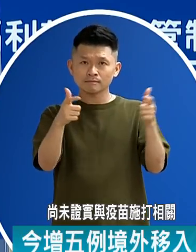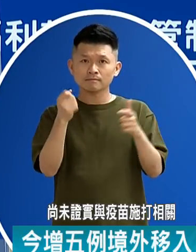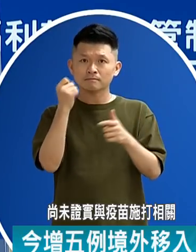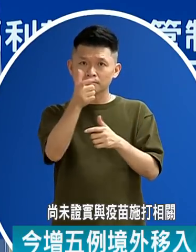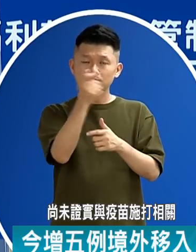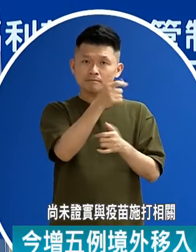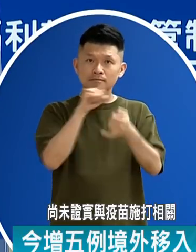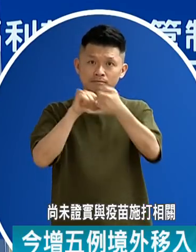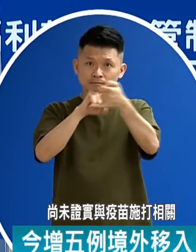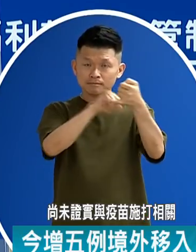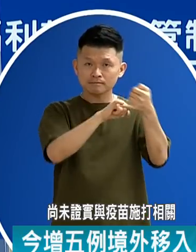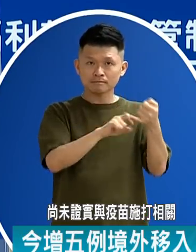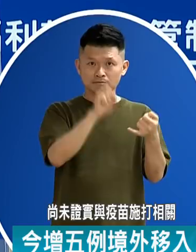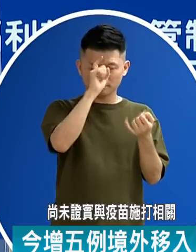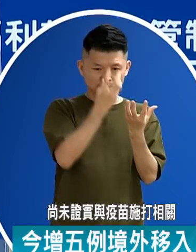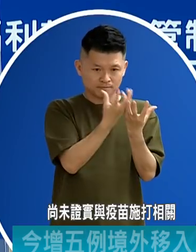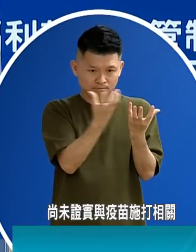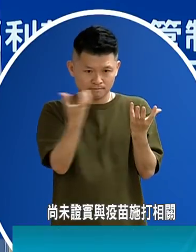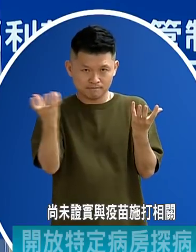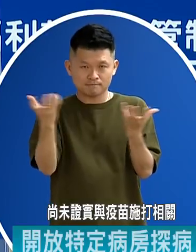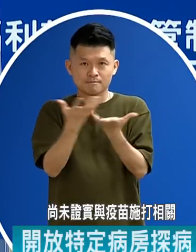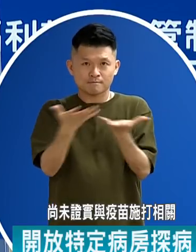置上面能够更完全。